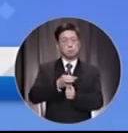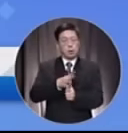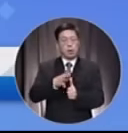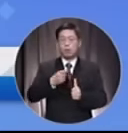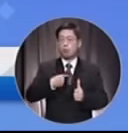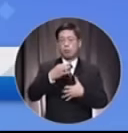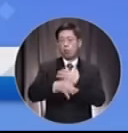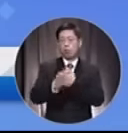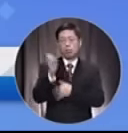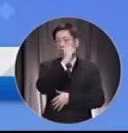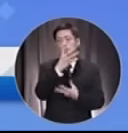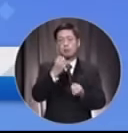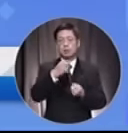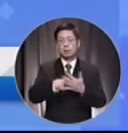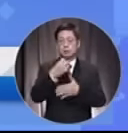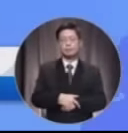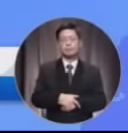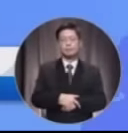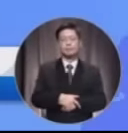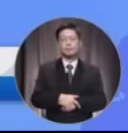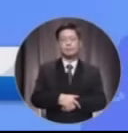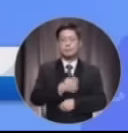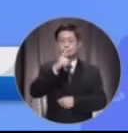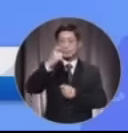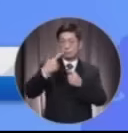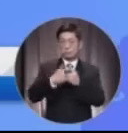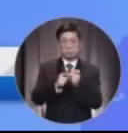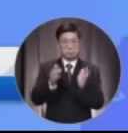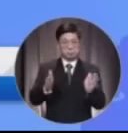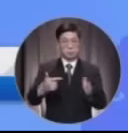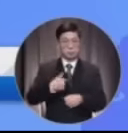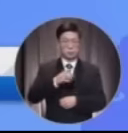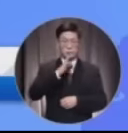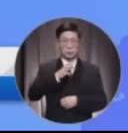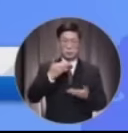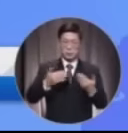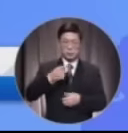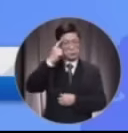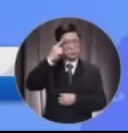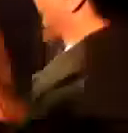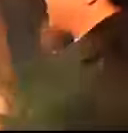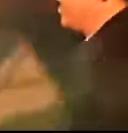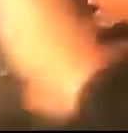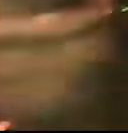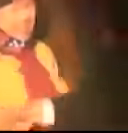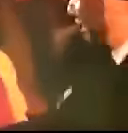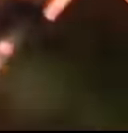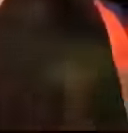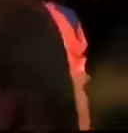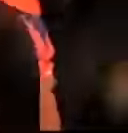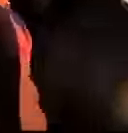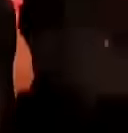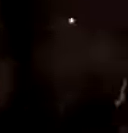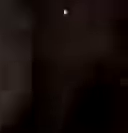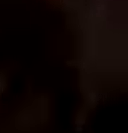么都不缺，我只缺一个权力。 16年来，我5600多个日子在基层跟大家工作在